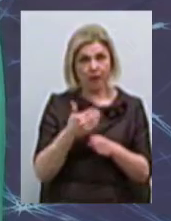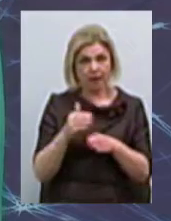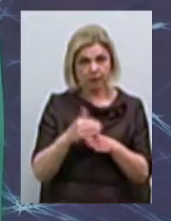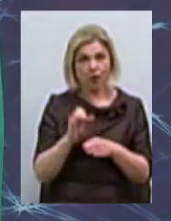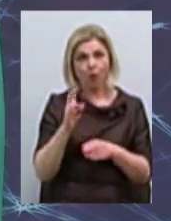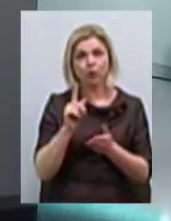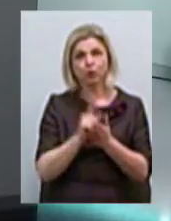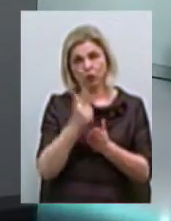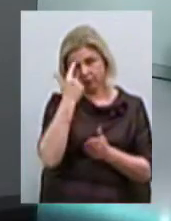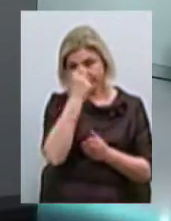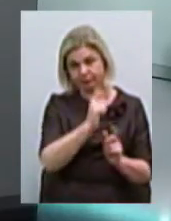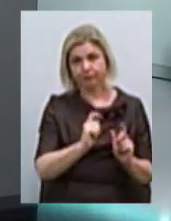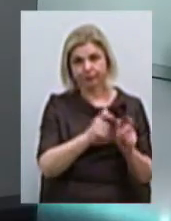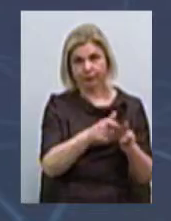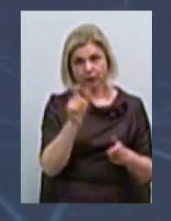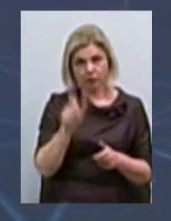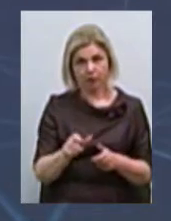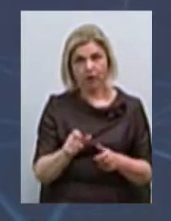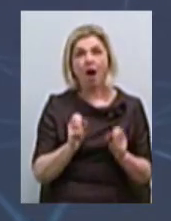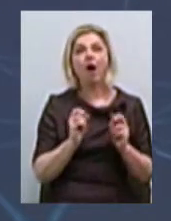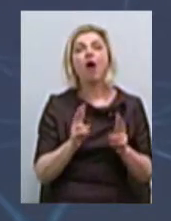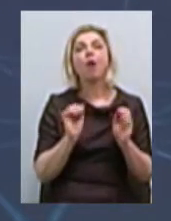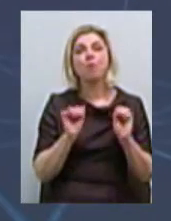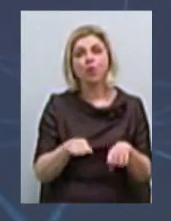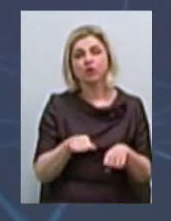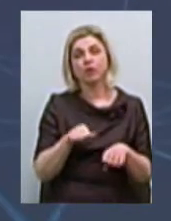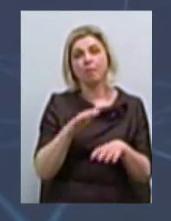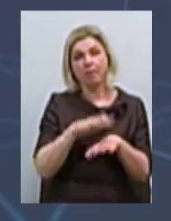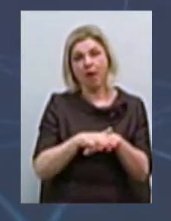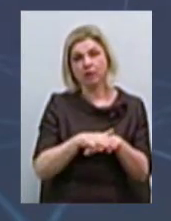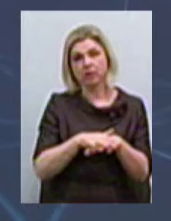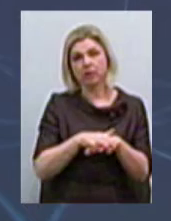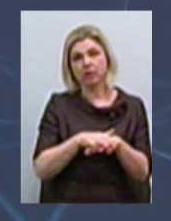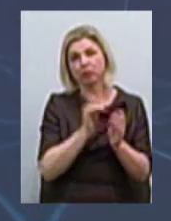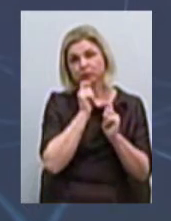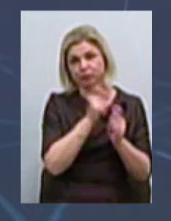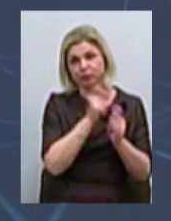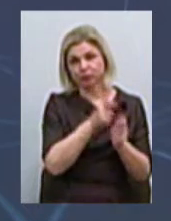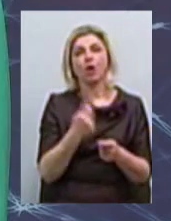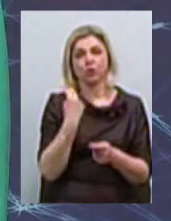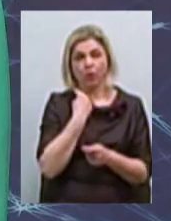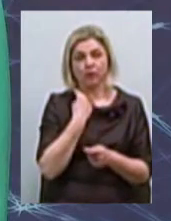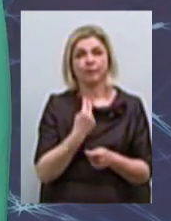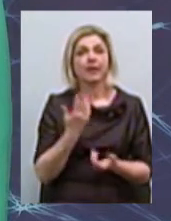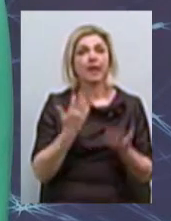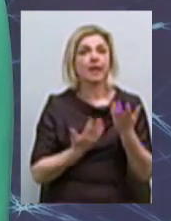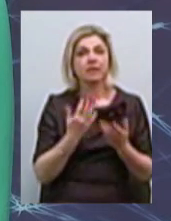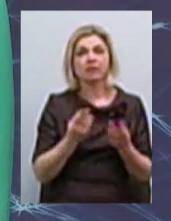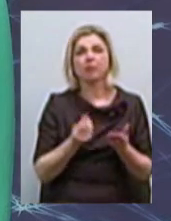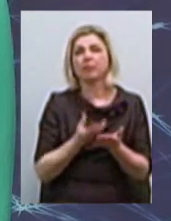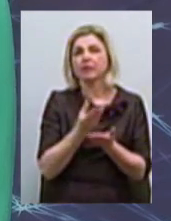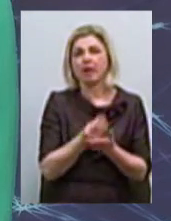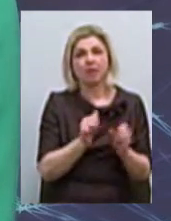платника належним чином. А в якому випадку може банк простити частину кредиту? Якщо платник не сплатоспроможний, банк